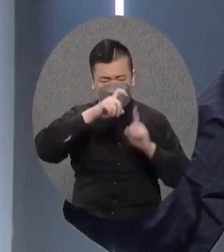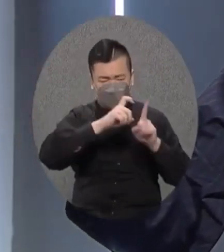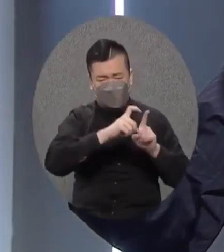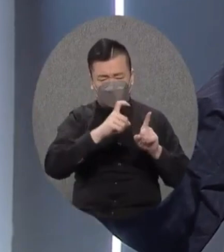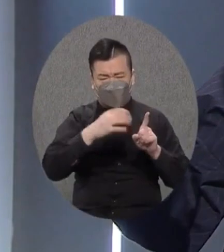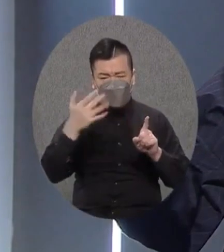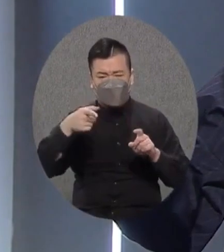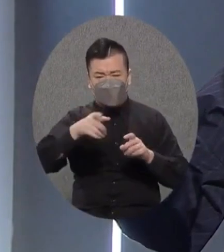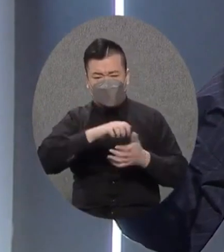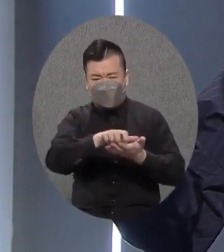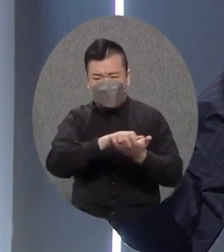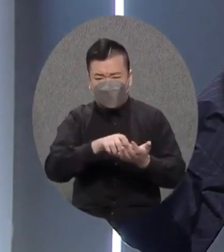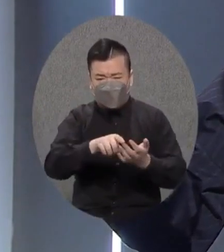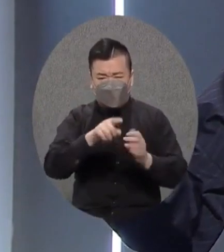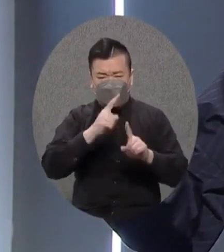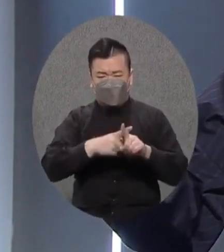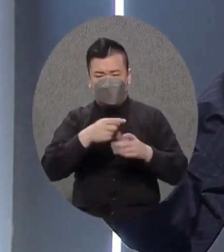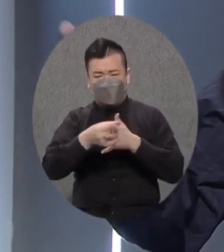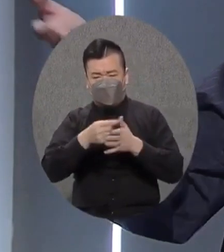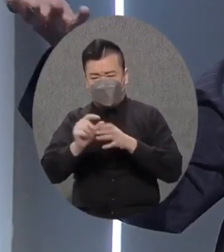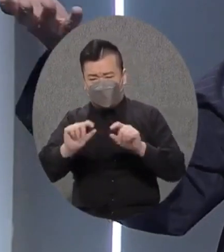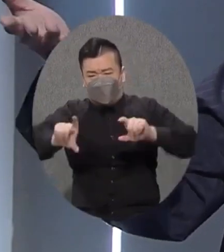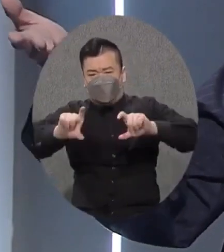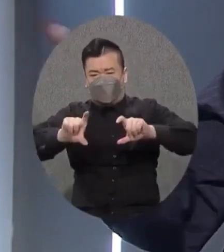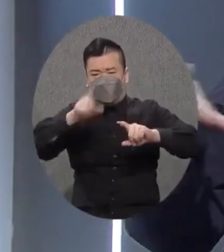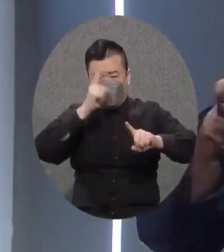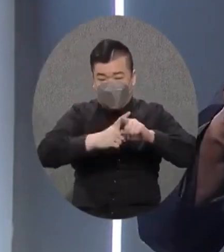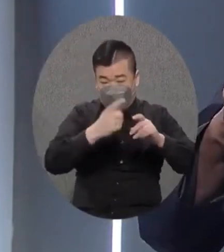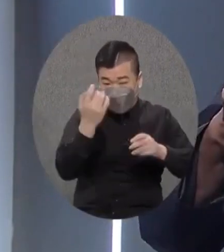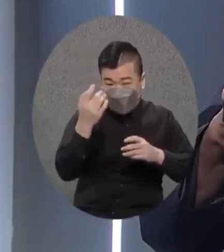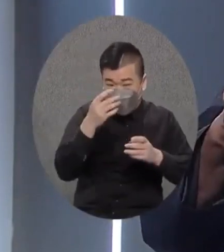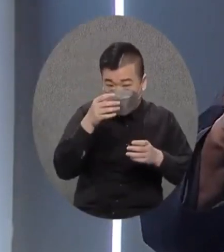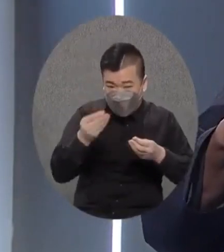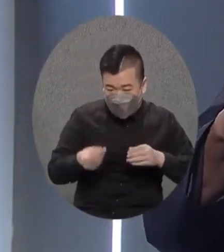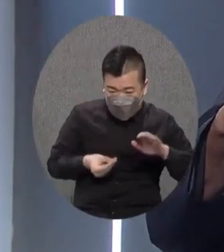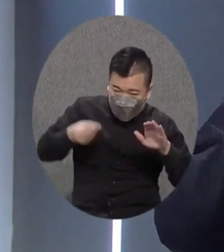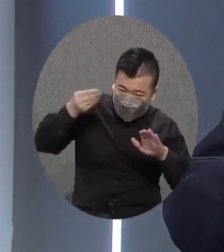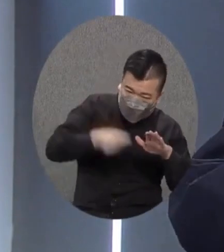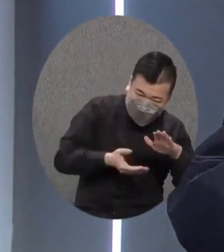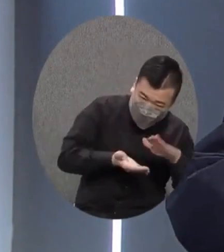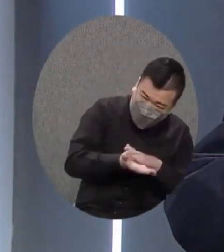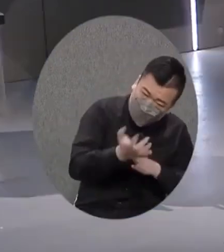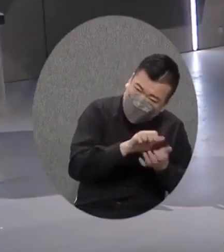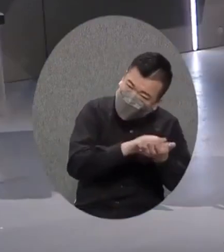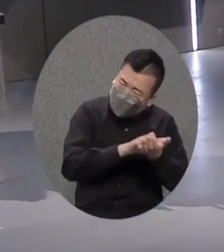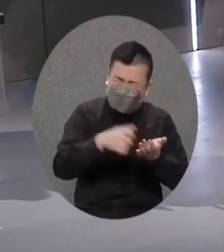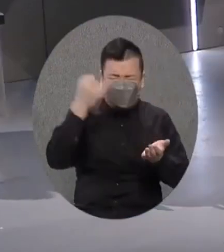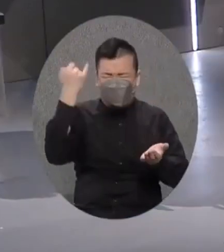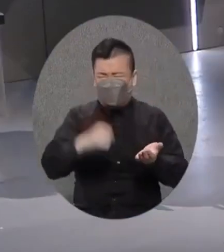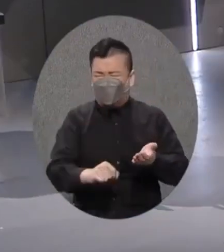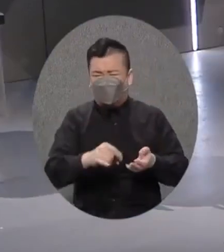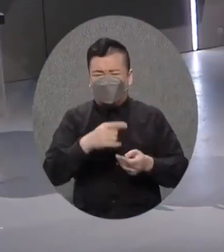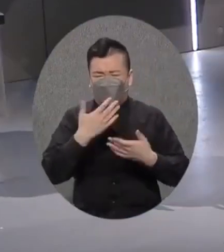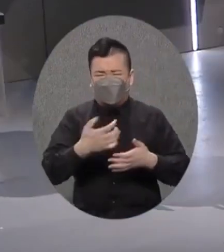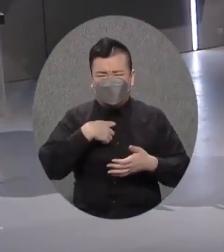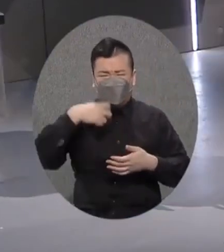打印咧，其實版畫紙咁厚身嘅紙咧，其實冇辦法真係直接去擺落嗰個即係打印機度打印。咁所以即係